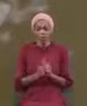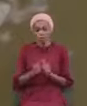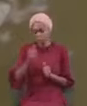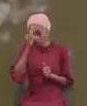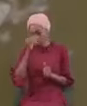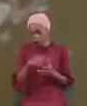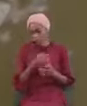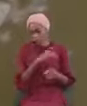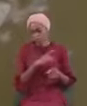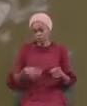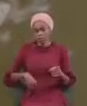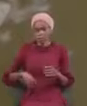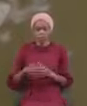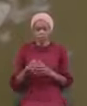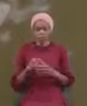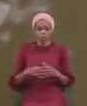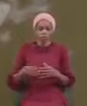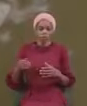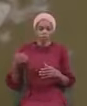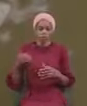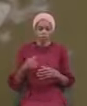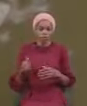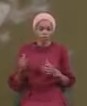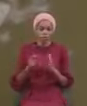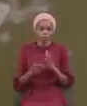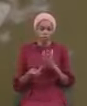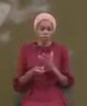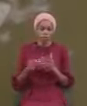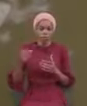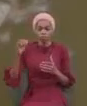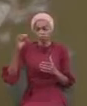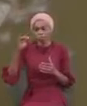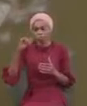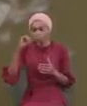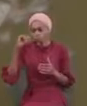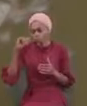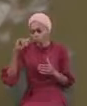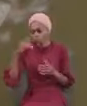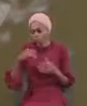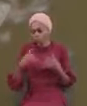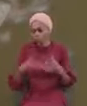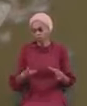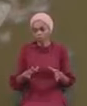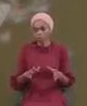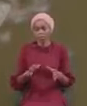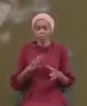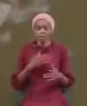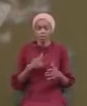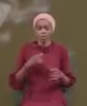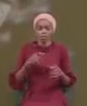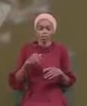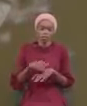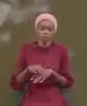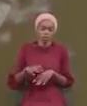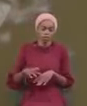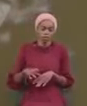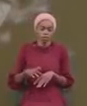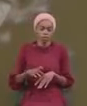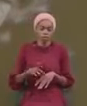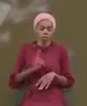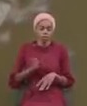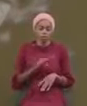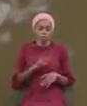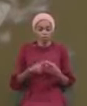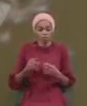envoyé pour dire allez jouer ce message nous sommes allés à quelque part par la grâce de